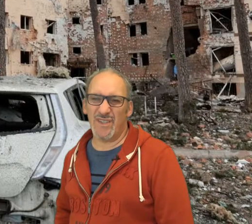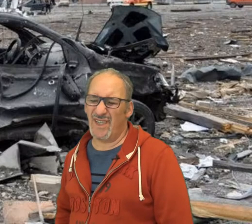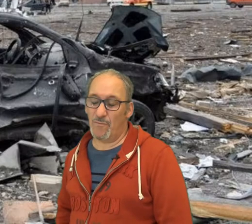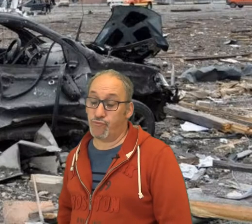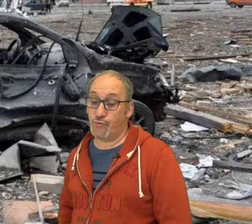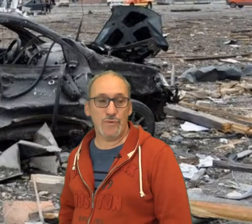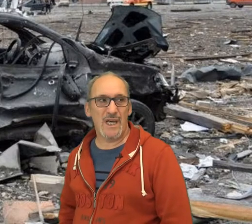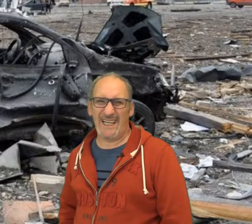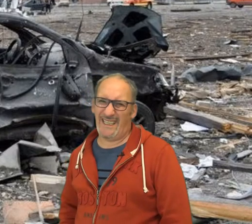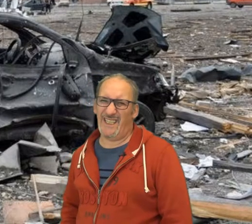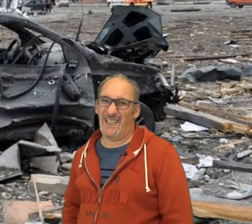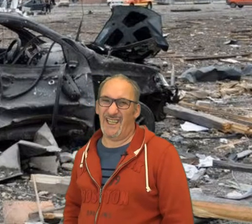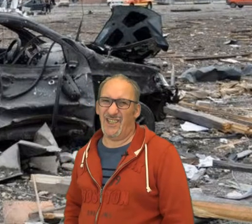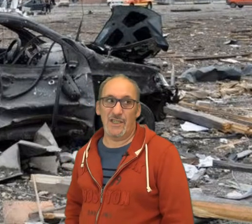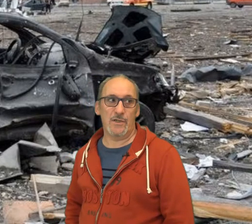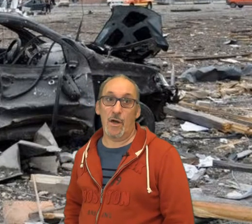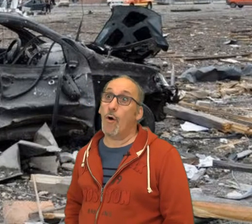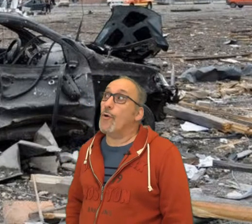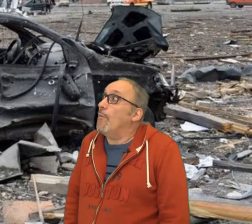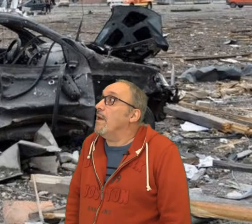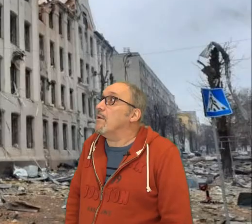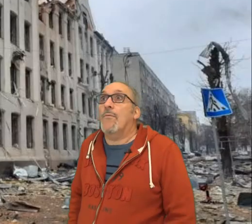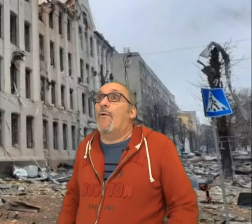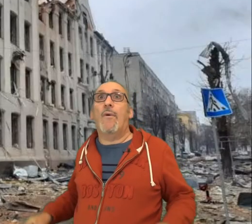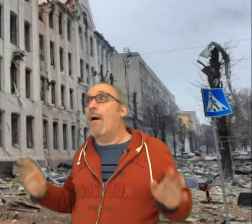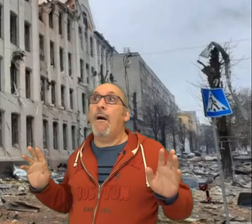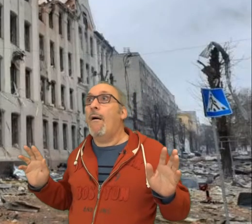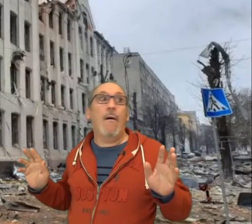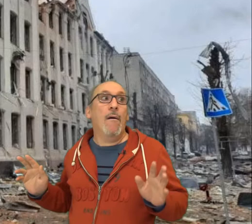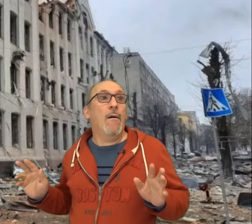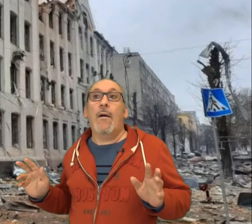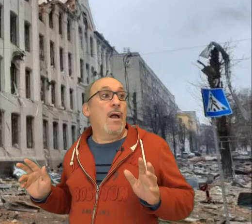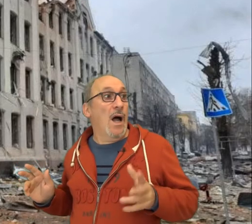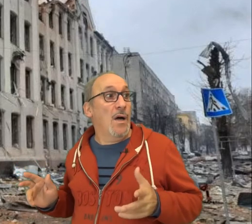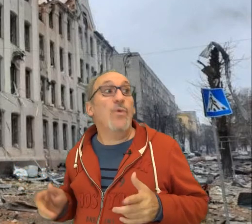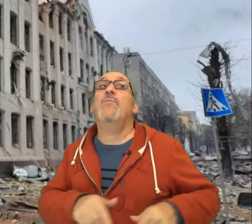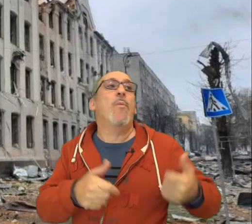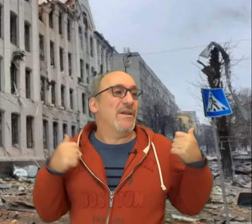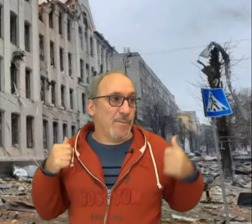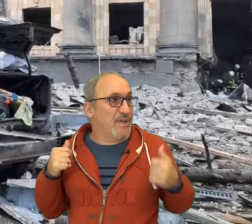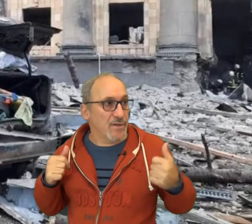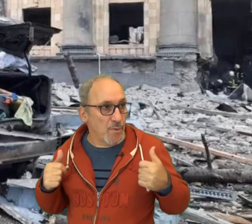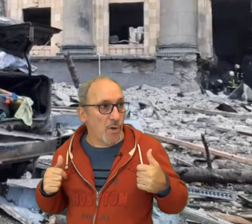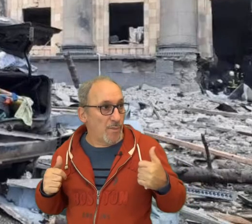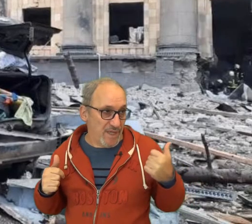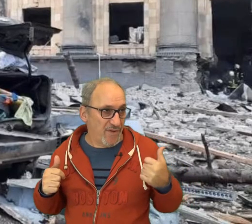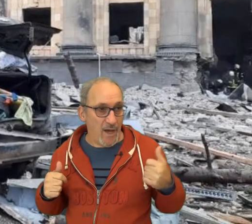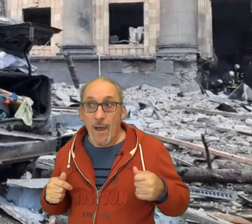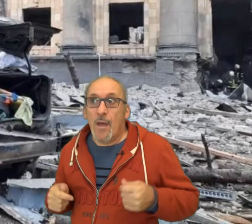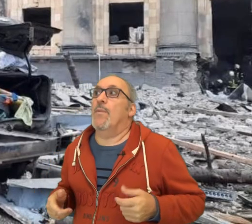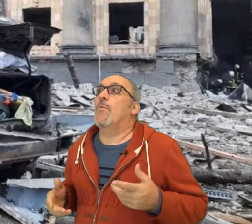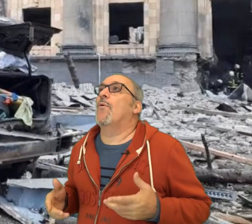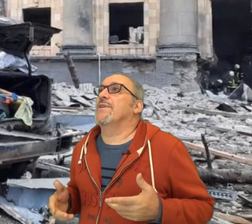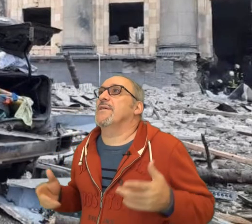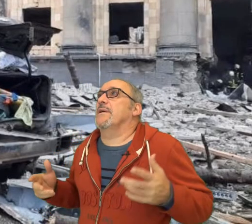mauvaise foi, quoi. C'est... critique et critique, alors que le mec, bon, bah... Hein? Oui, il bombarde un pays en ce moment, un pays